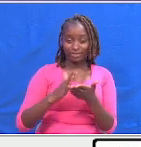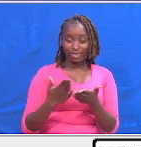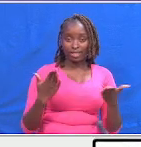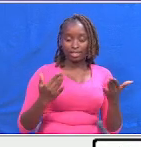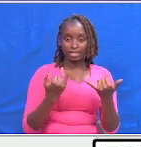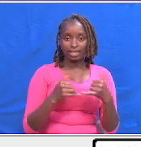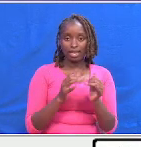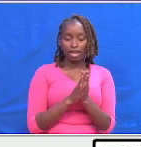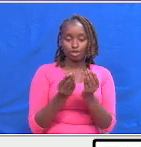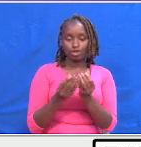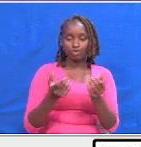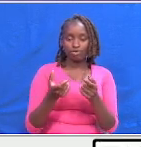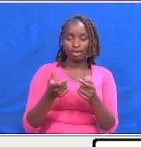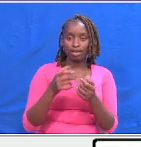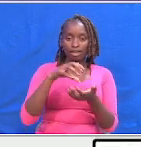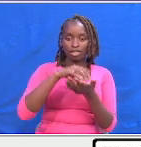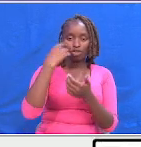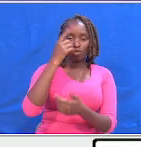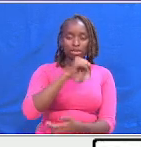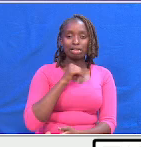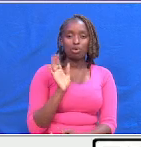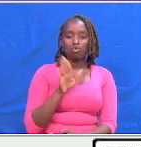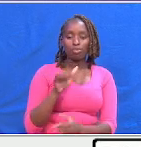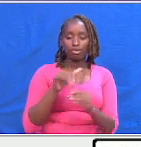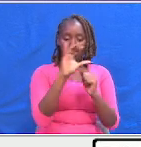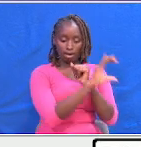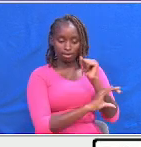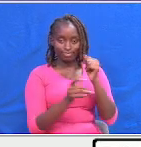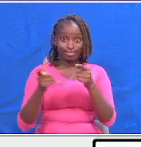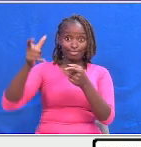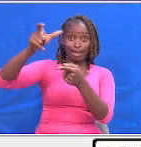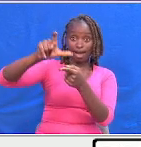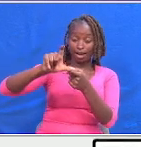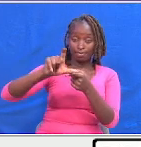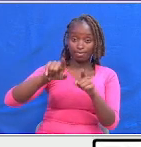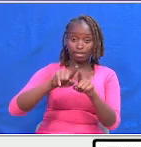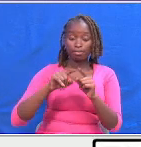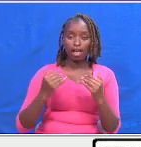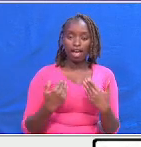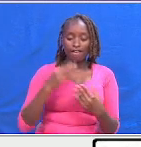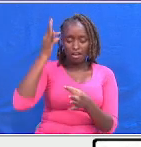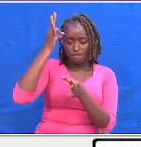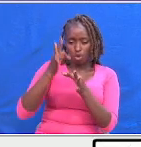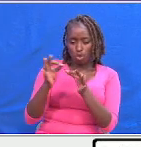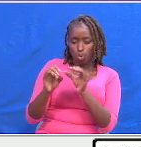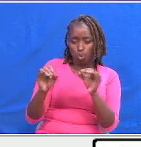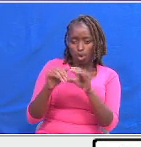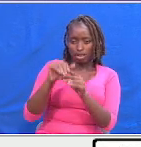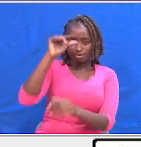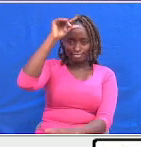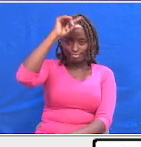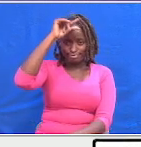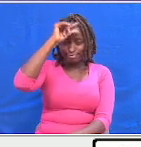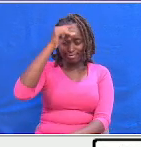na ongezeko la mauaji ya wanawake nchini. Kuongezeka kwa ukosefu wa imani kwa serikali